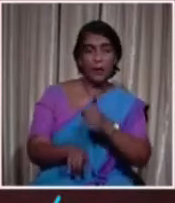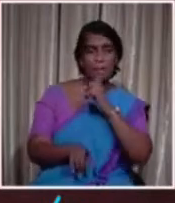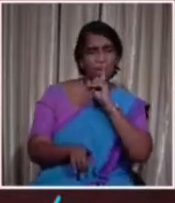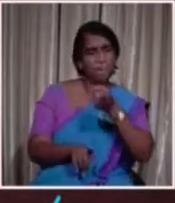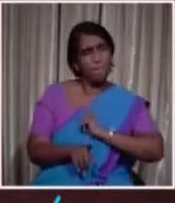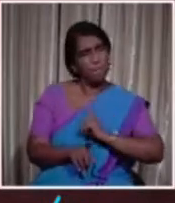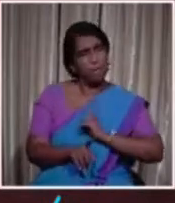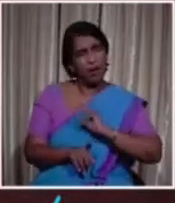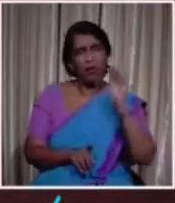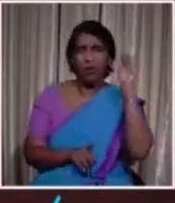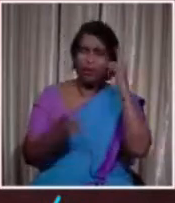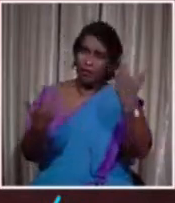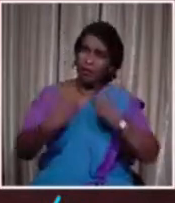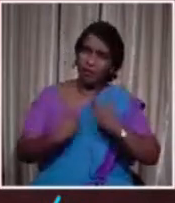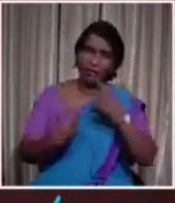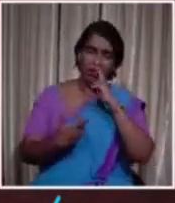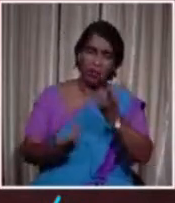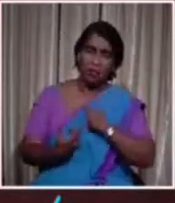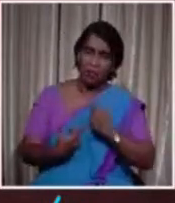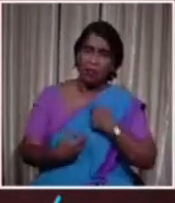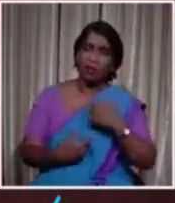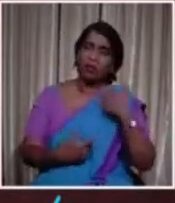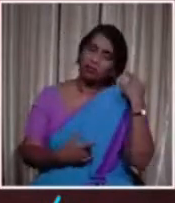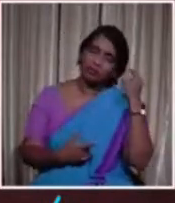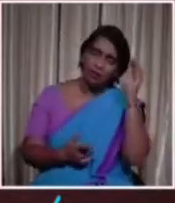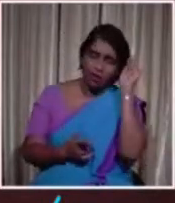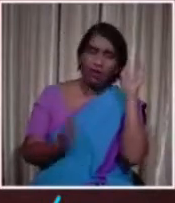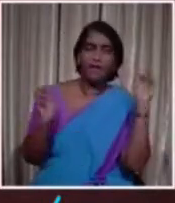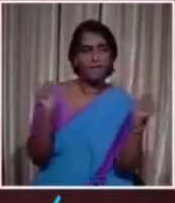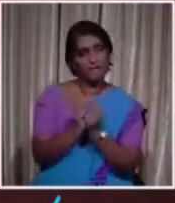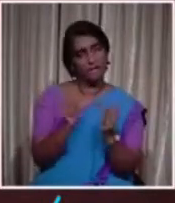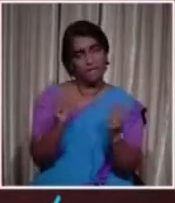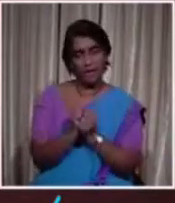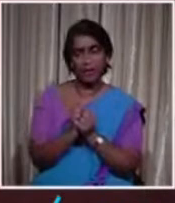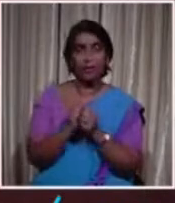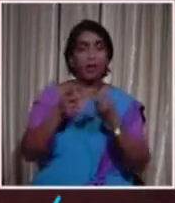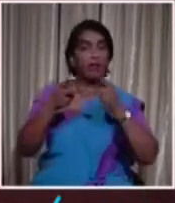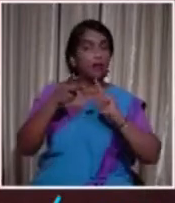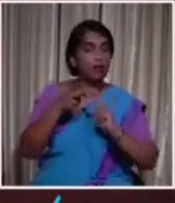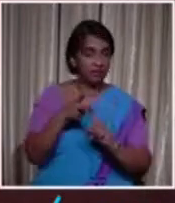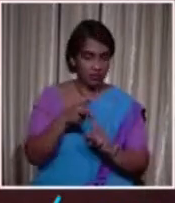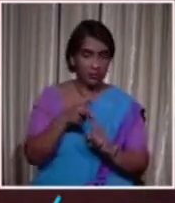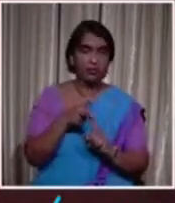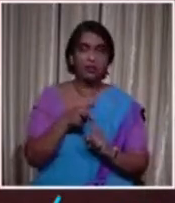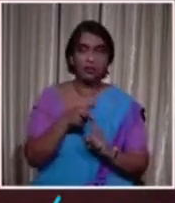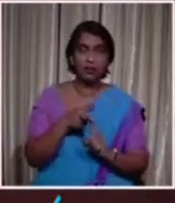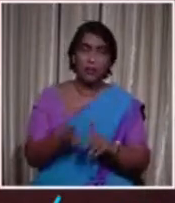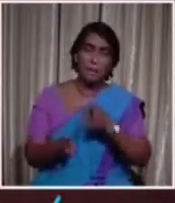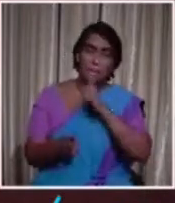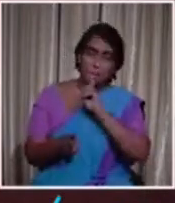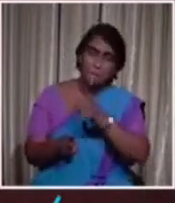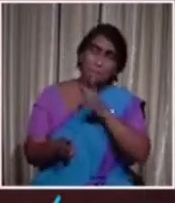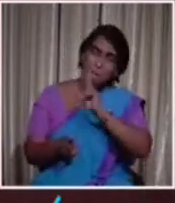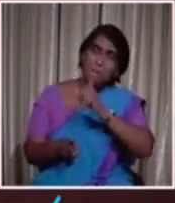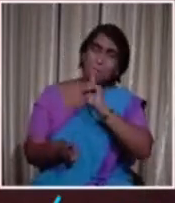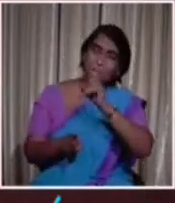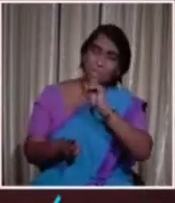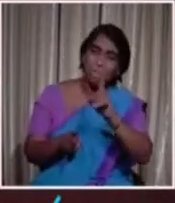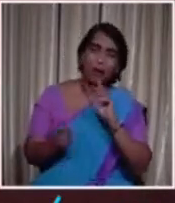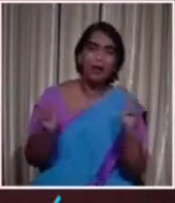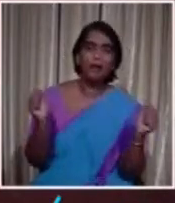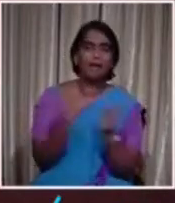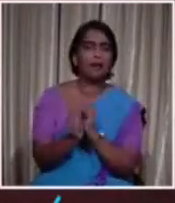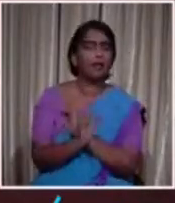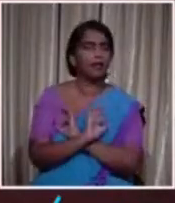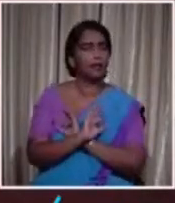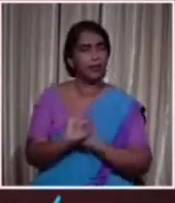අහගෙන පළු වෙන්න බැනුම් අහගෙන වැඩ කරනවා තව කට්ටියක් ඉන්නවා පළු වෙන්න බැන බැන කිසිම දෙයක්